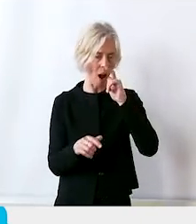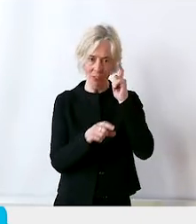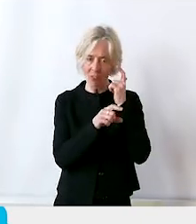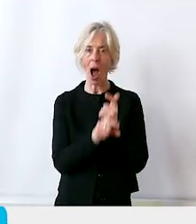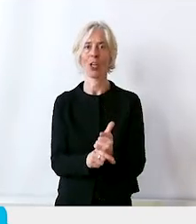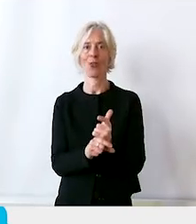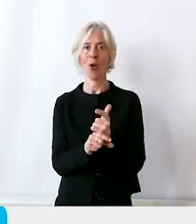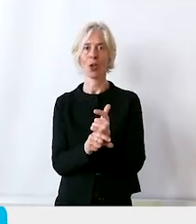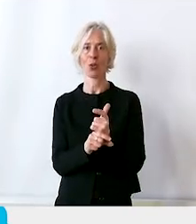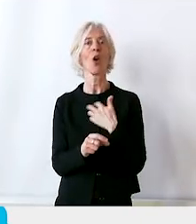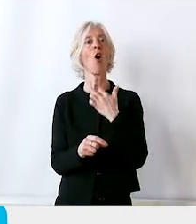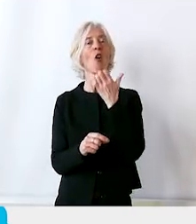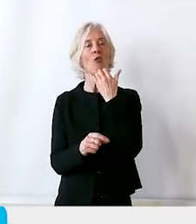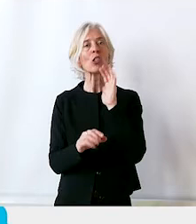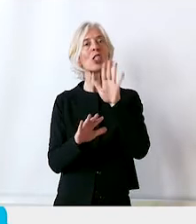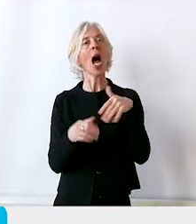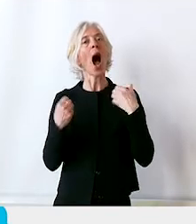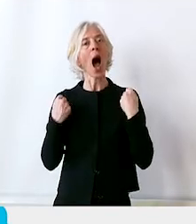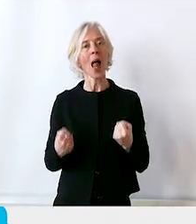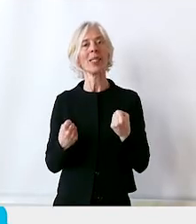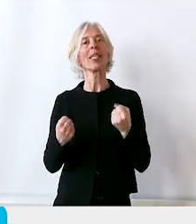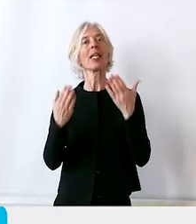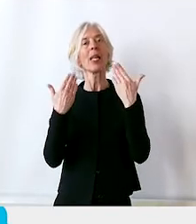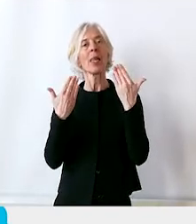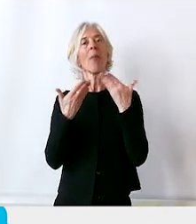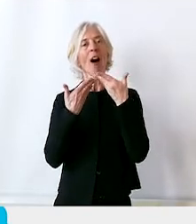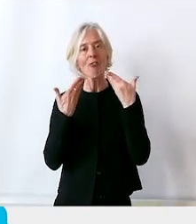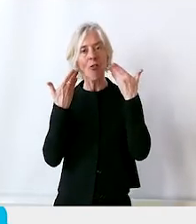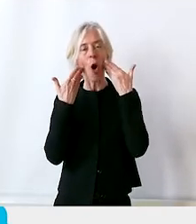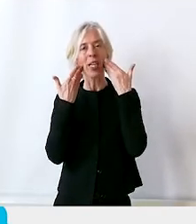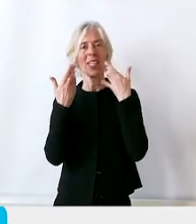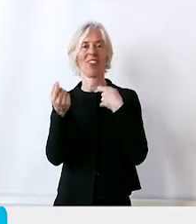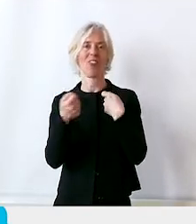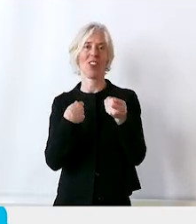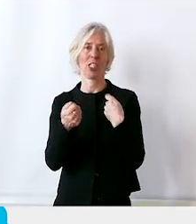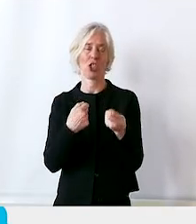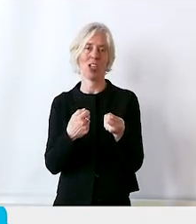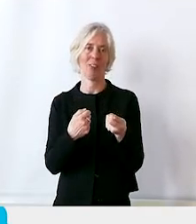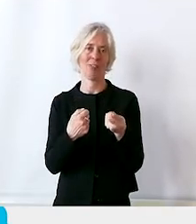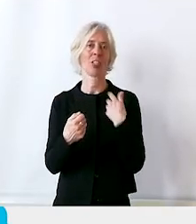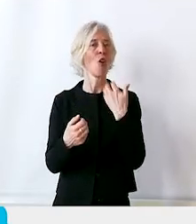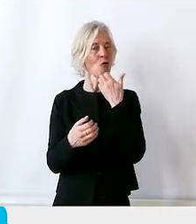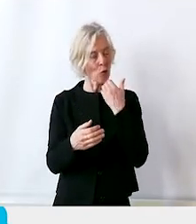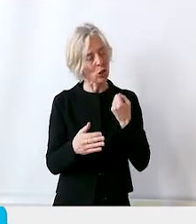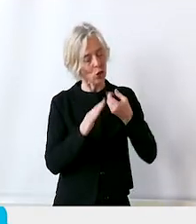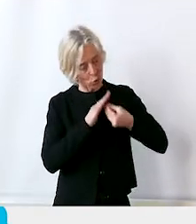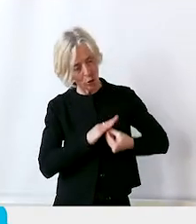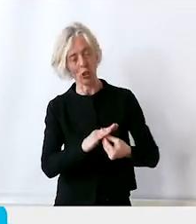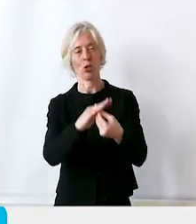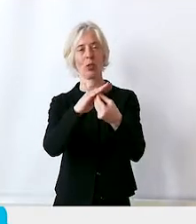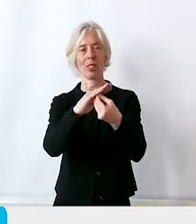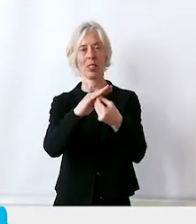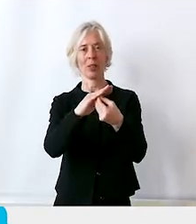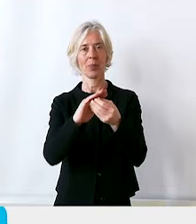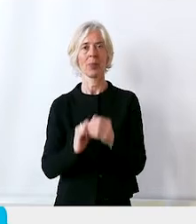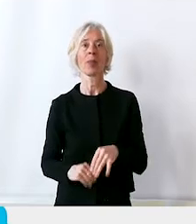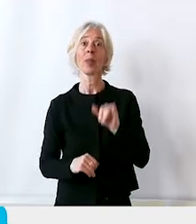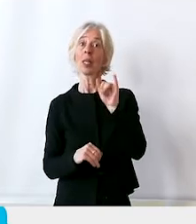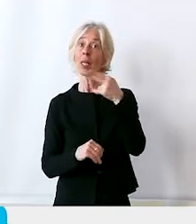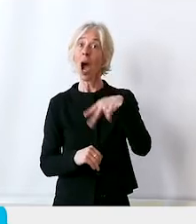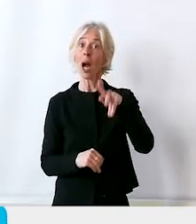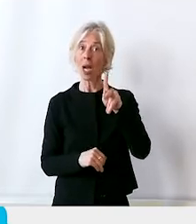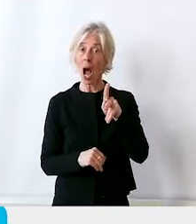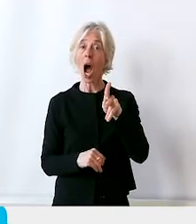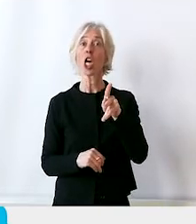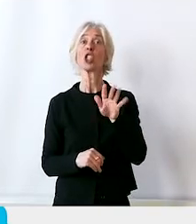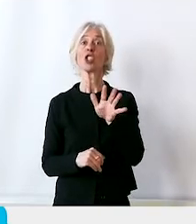klimafreundliche Wirtschaft und Gesellschaft eintreten. Die IHK Schwaben setzt sich gemeinsam mit ihren rund 20.000